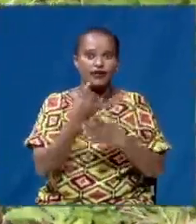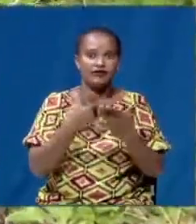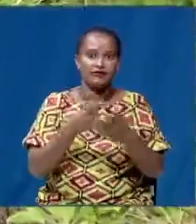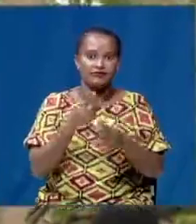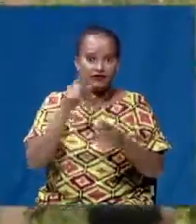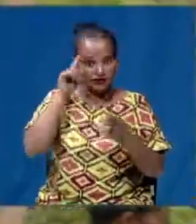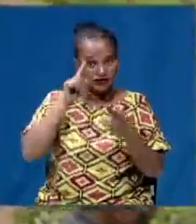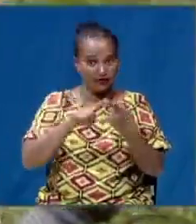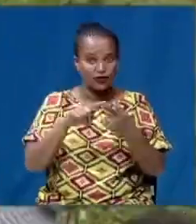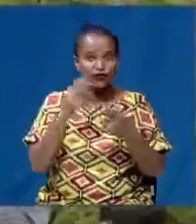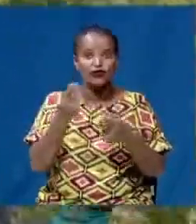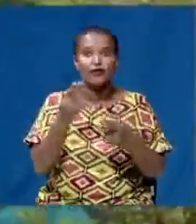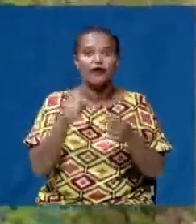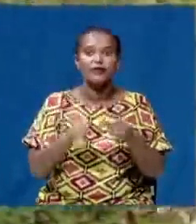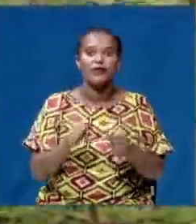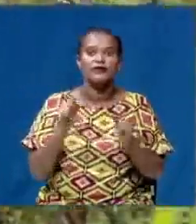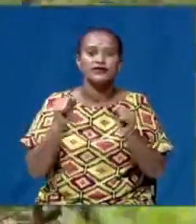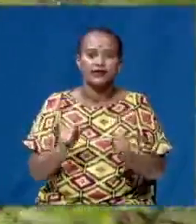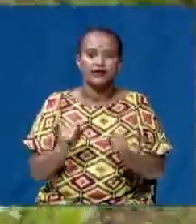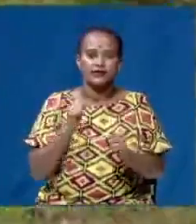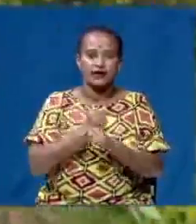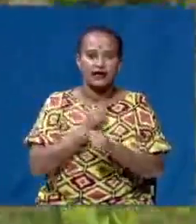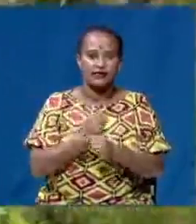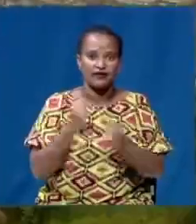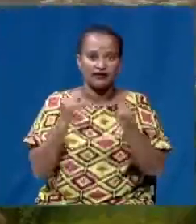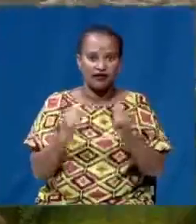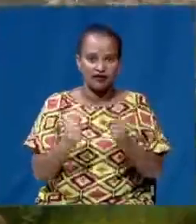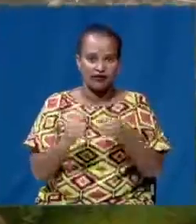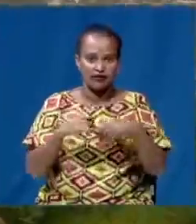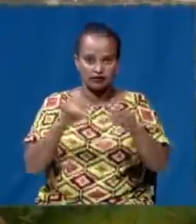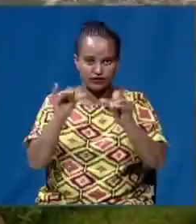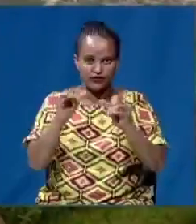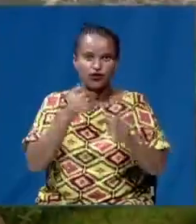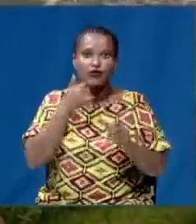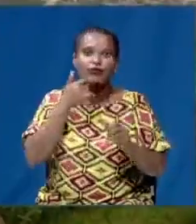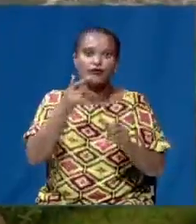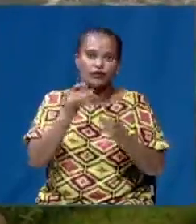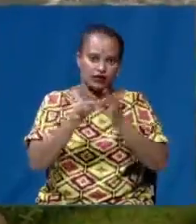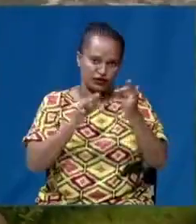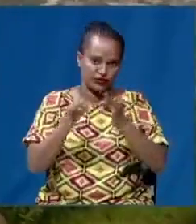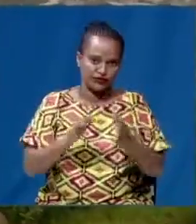ዝተተለመሉ ረብሓ ንምውዓል ዝኽእል ስራሕቲ ተጠናኺሮም ክቕፅል እዮም ክብል ገሊጹ።